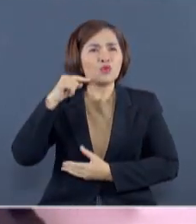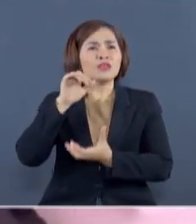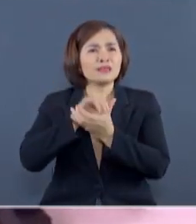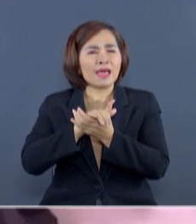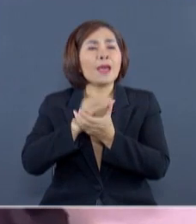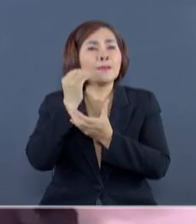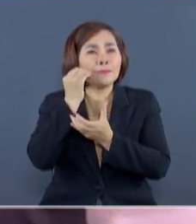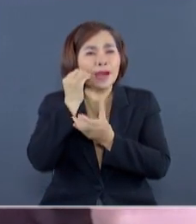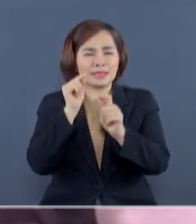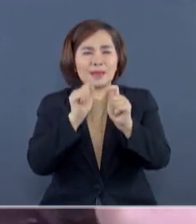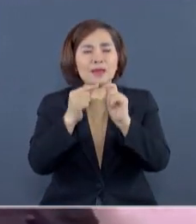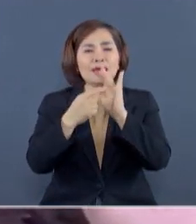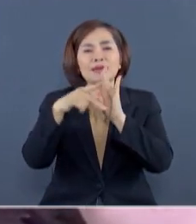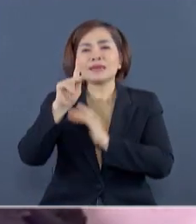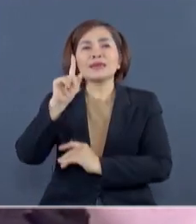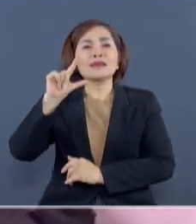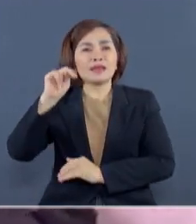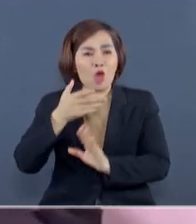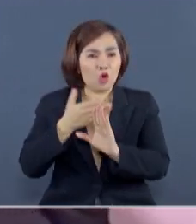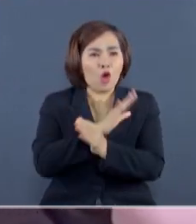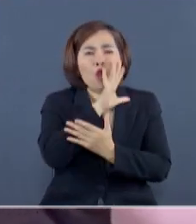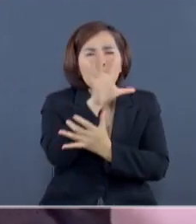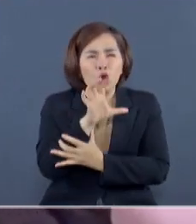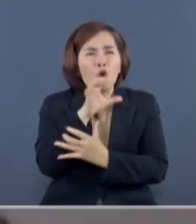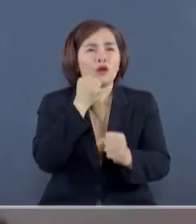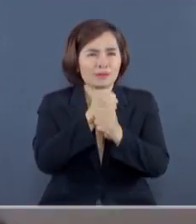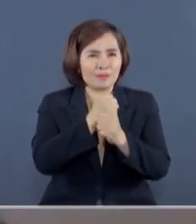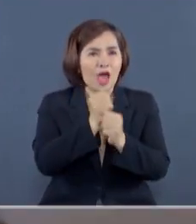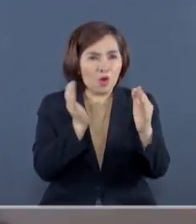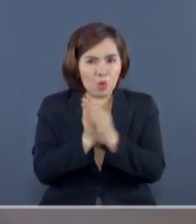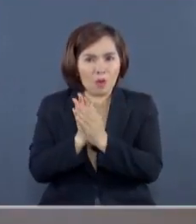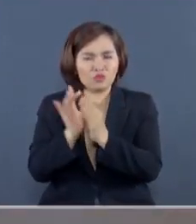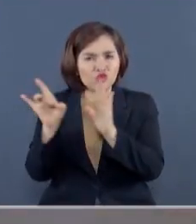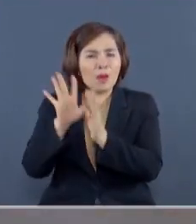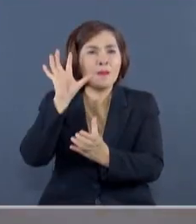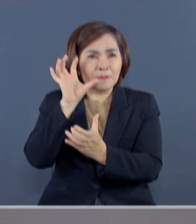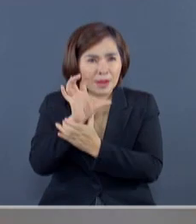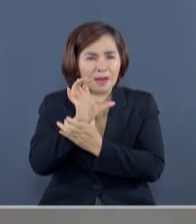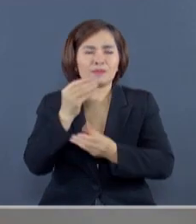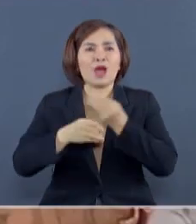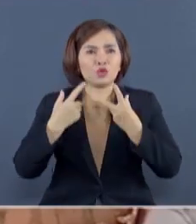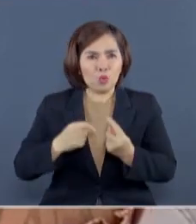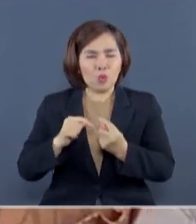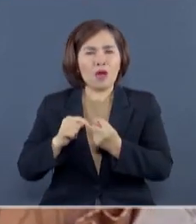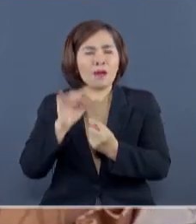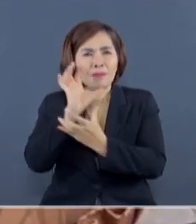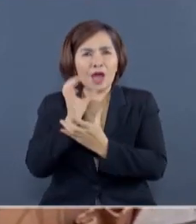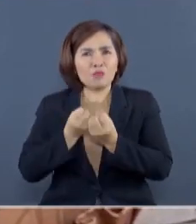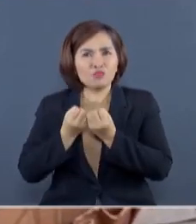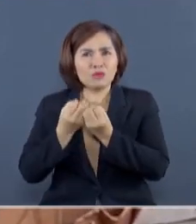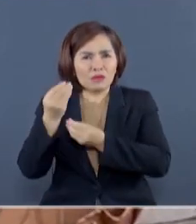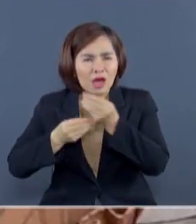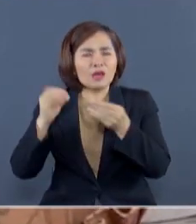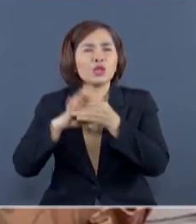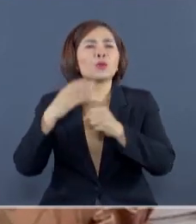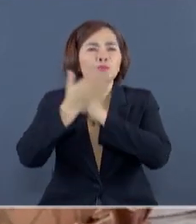าวอำเภอแกลงหลอกมาทำงานก่อนจะบังคับให้ค้าประเวณีและส่งยาเสพติดเด็กๆเนี่ยได้รับ